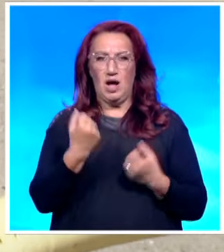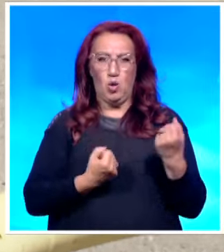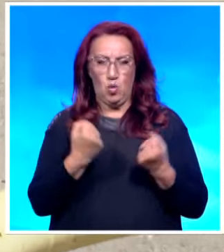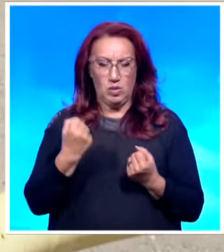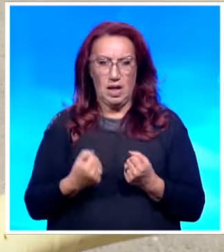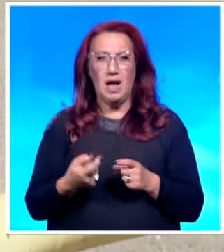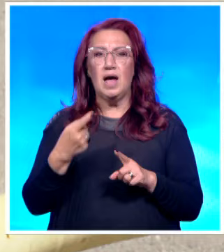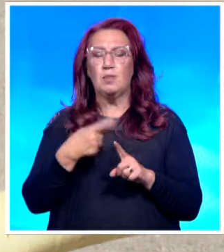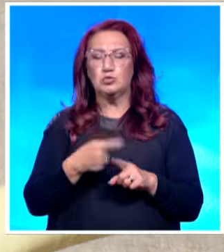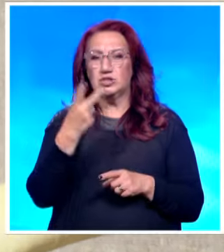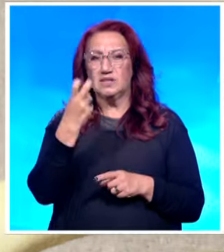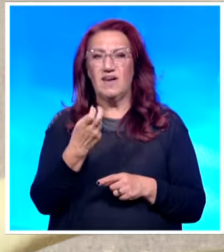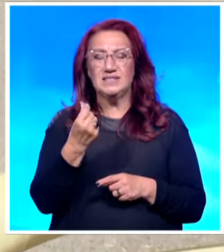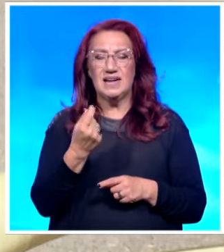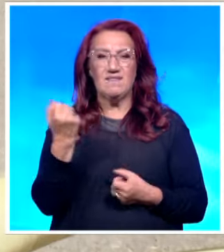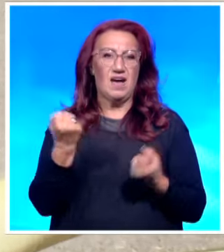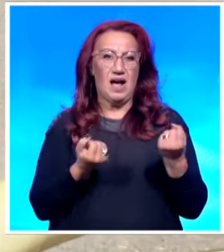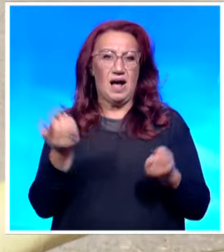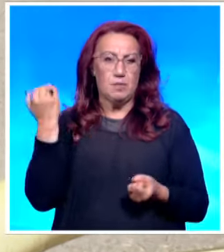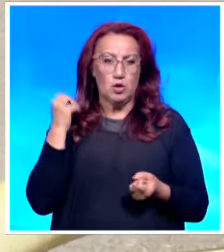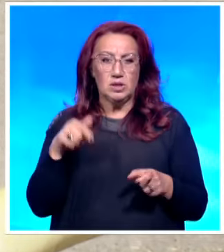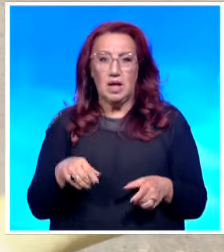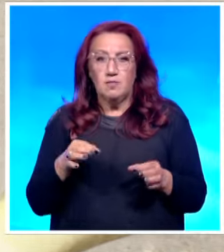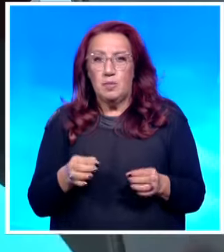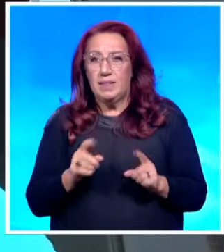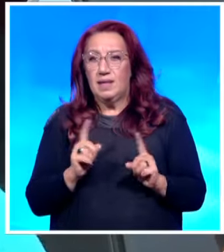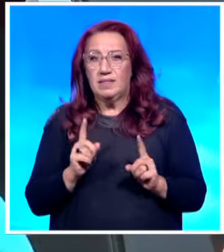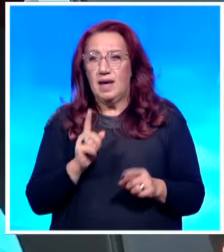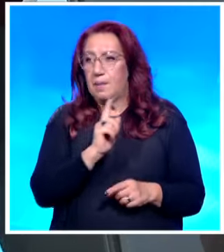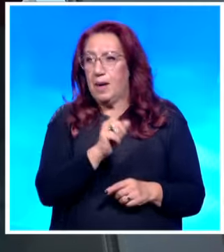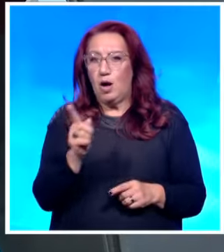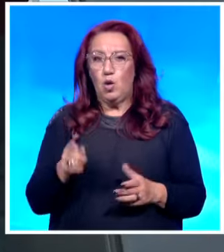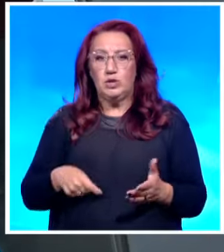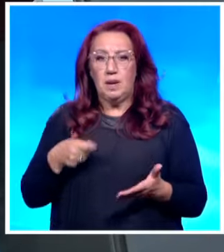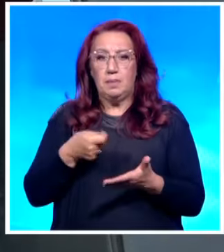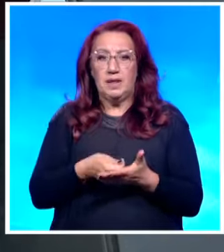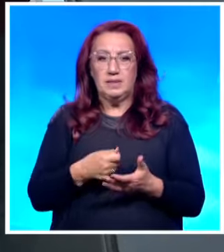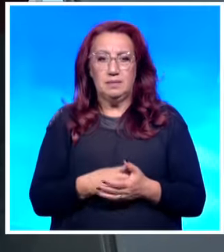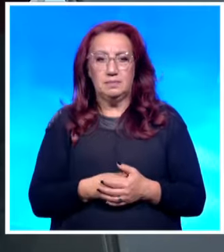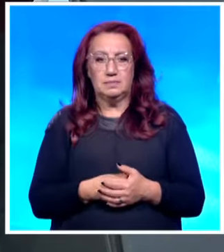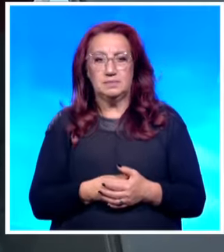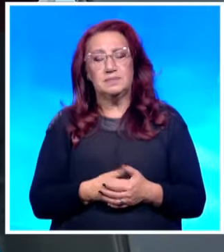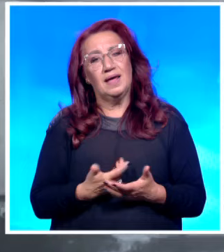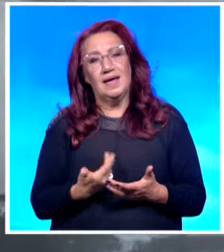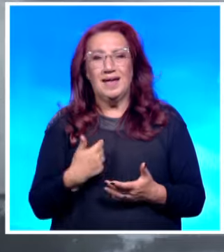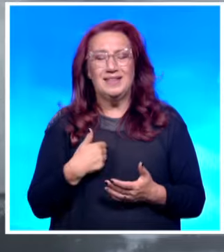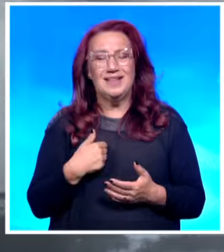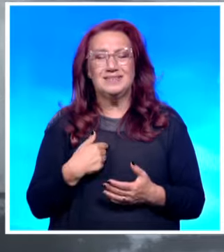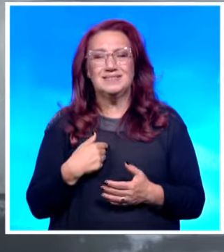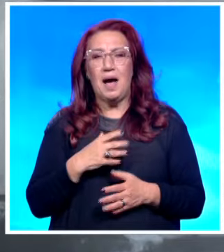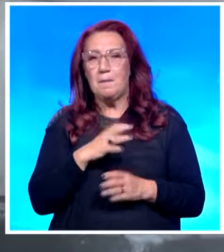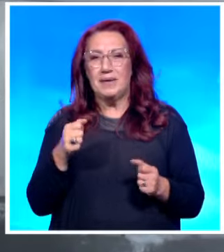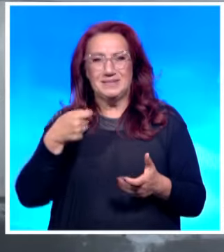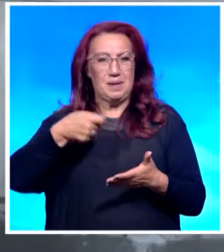такса дезинфекция, но към момента няма на кого да се плати. Вярно ли? Еми, ще караме днеска гратис.